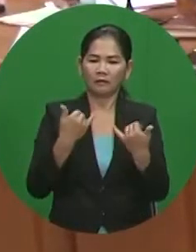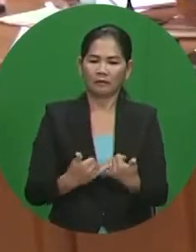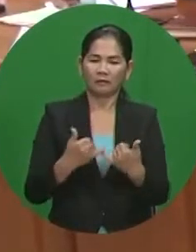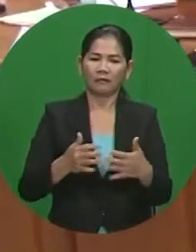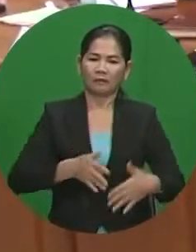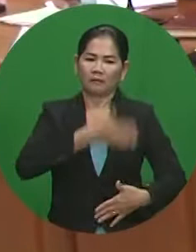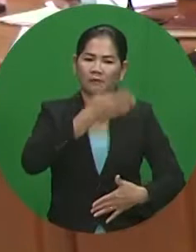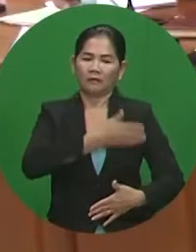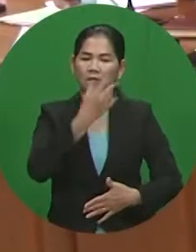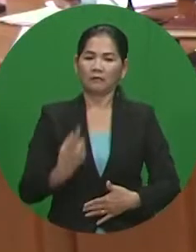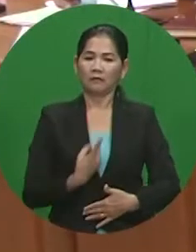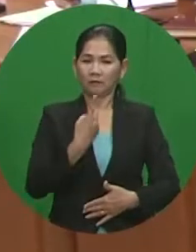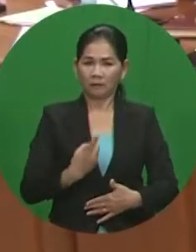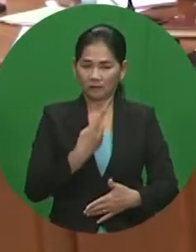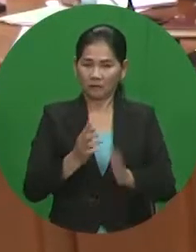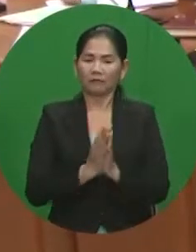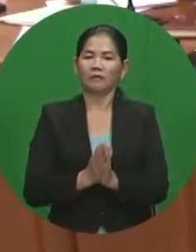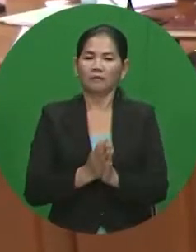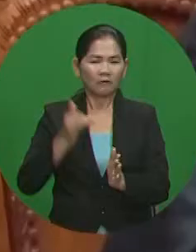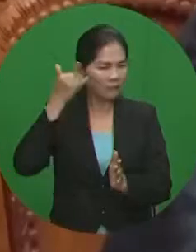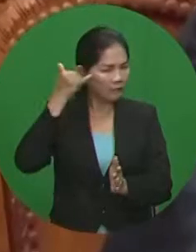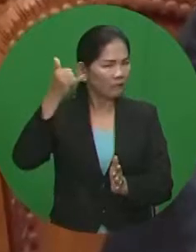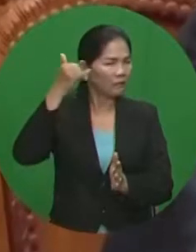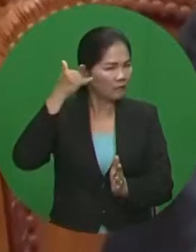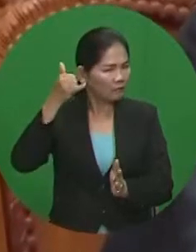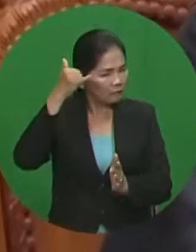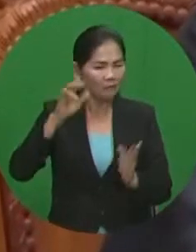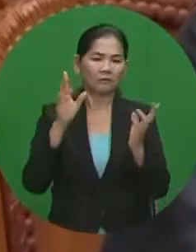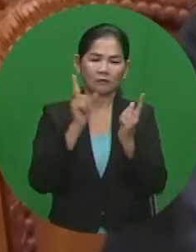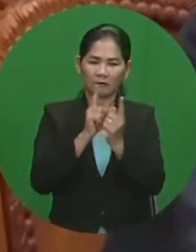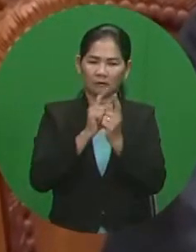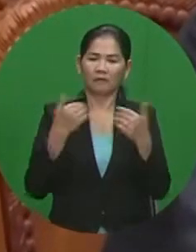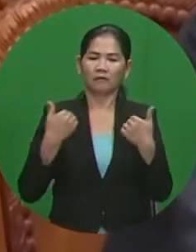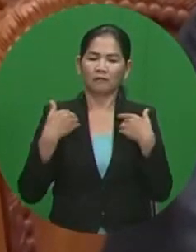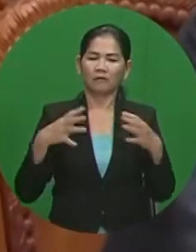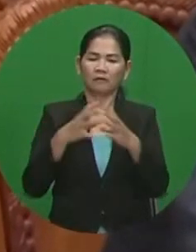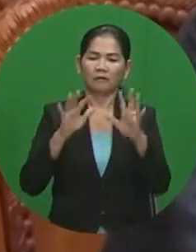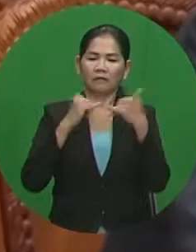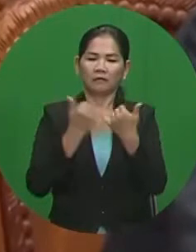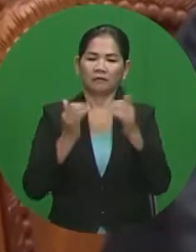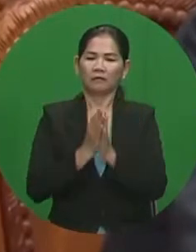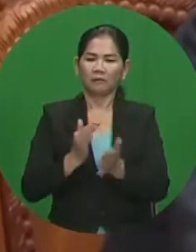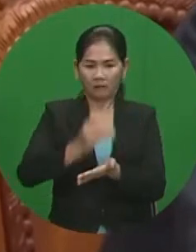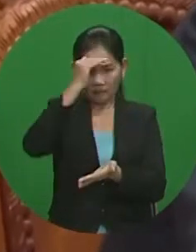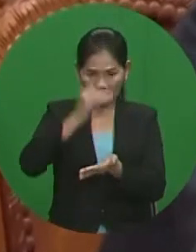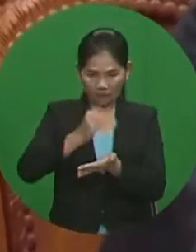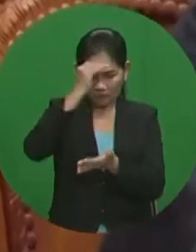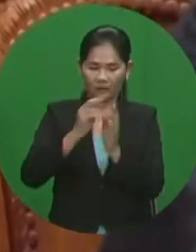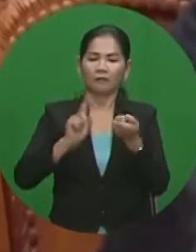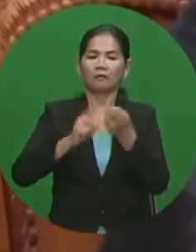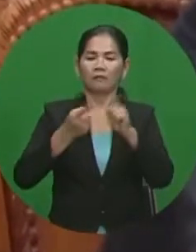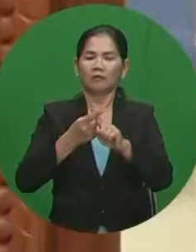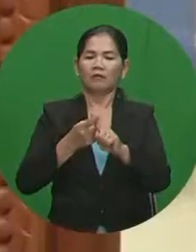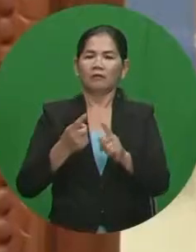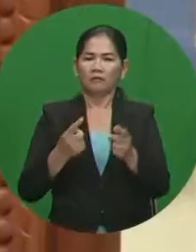អារម្មណ៍ឯកាតាមរយៈការទូរស័ព្ទតាក់ទងបានជួបដោយផ្ទាល់ជាមួយក្រុមគ្រួសារនិងនិស្សិតរួមទាំងមិត្តភ័ក្តិបង